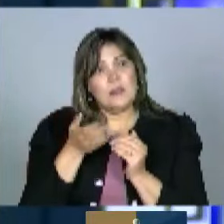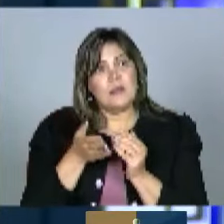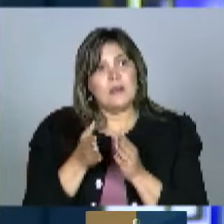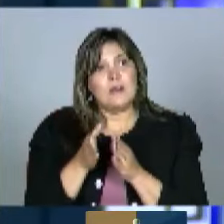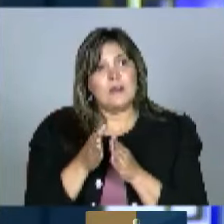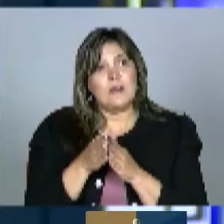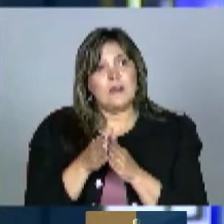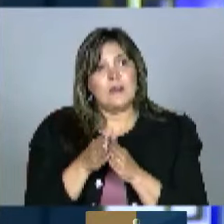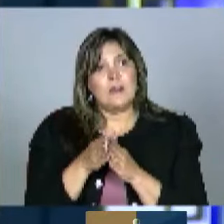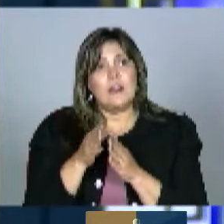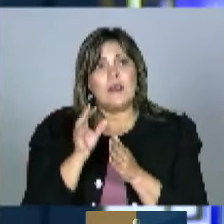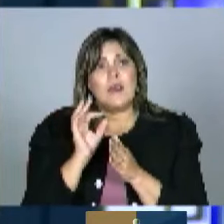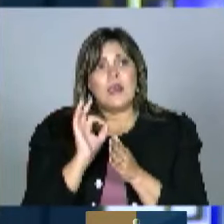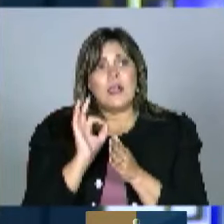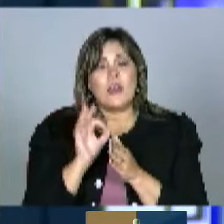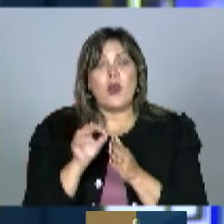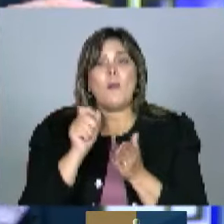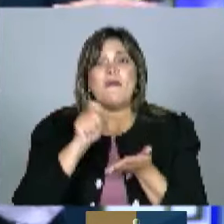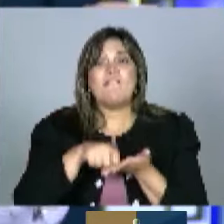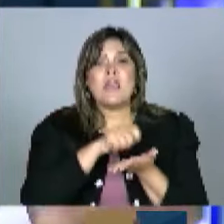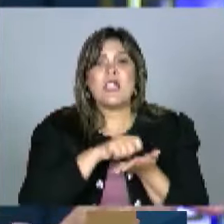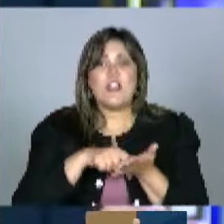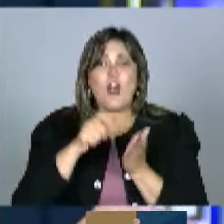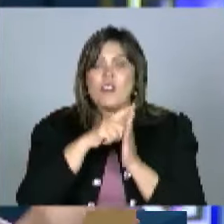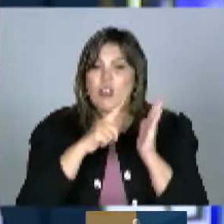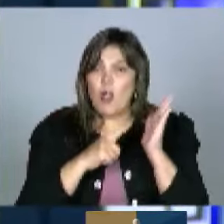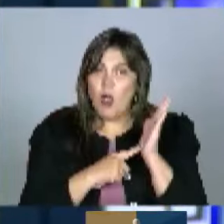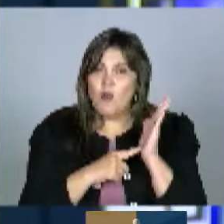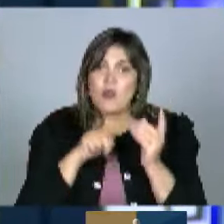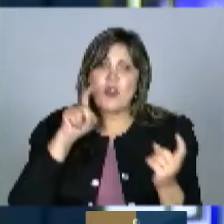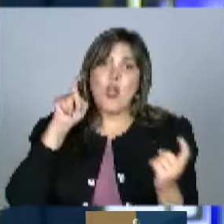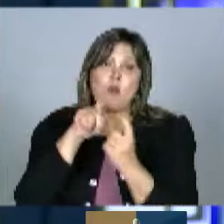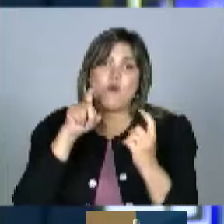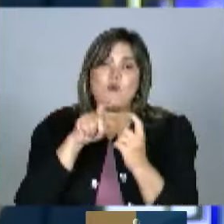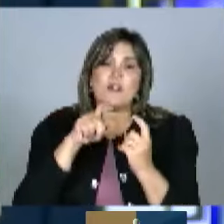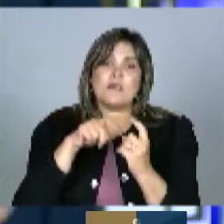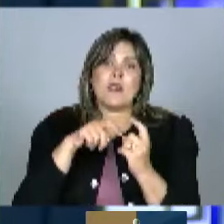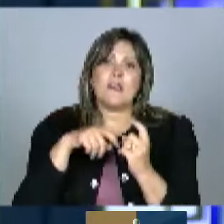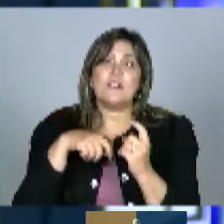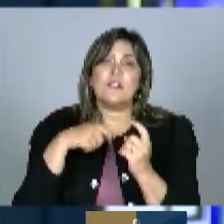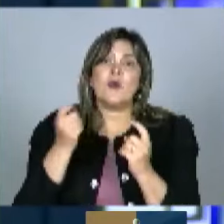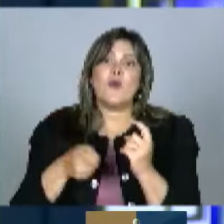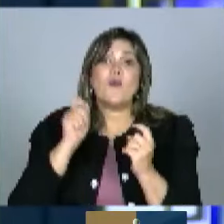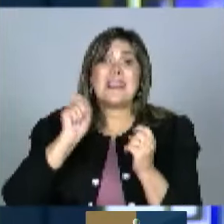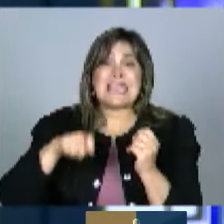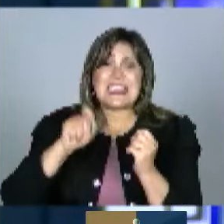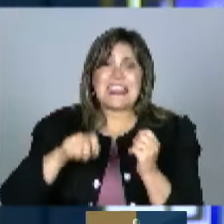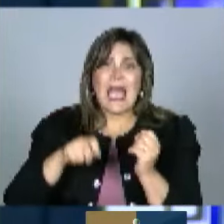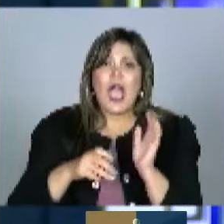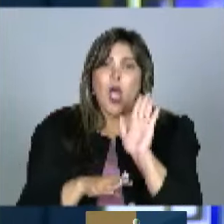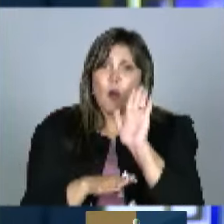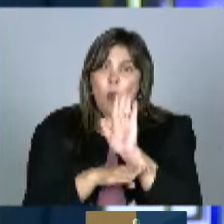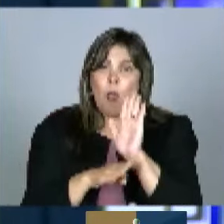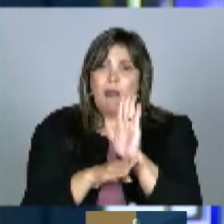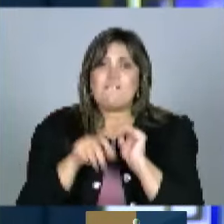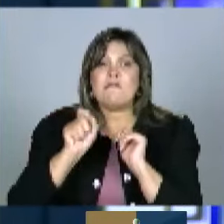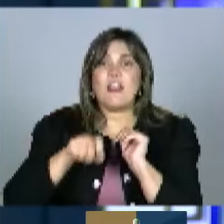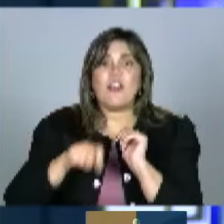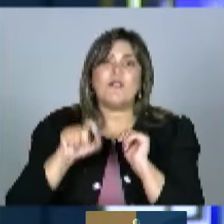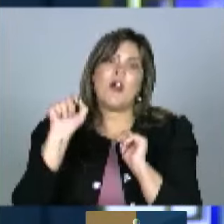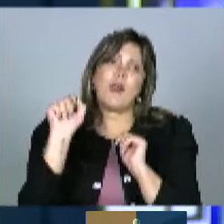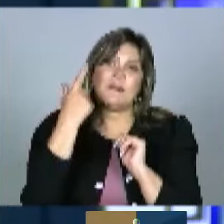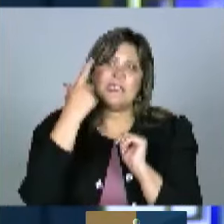سنضطر اسفين اتخاذ الاجراءات القانونيه ضد ورفع الدعوه في القضاء المستعجل برفع عداد ممكن هنا قضاء